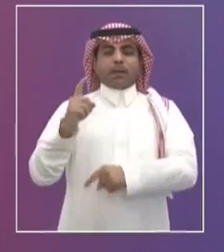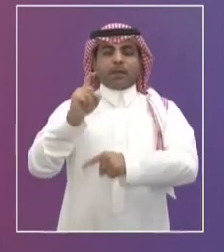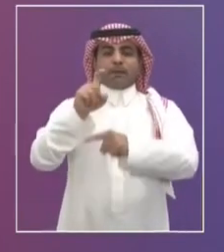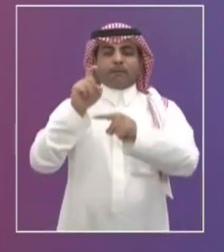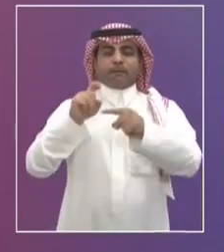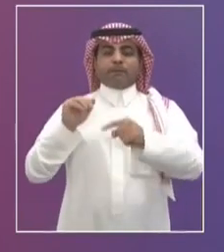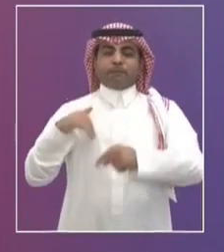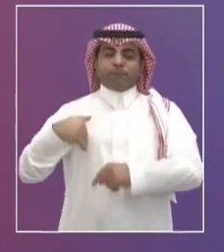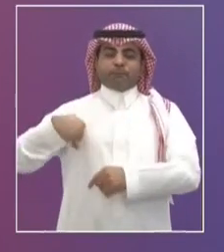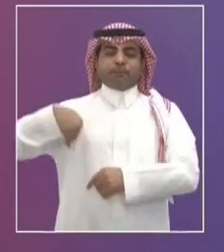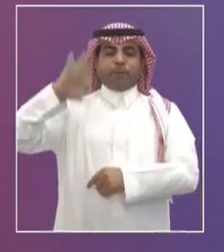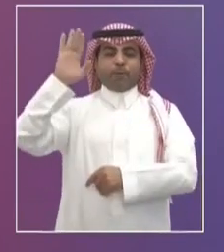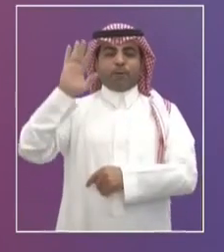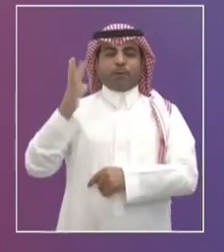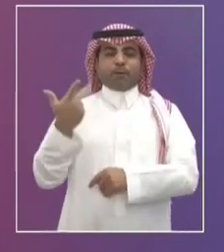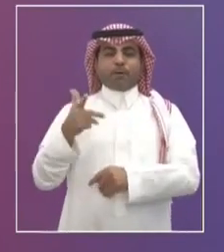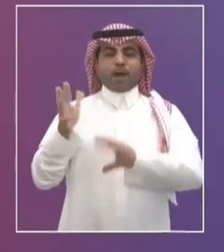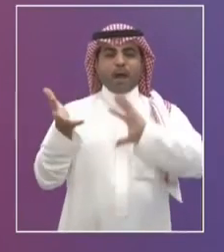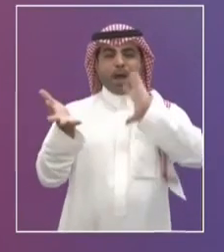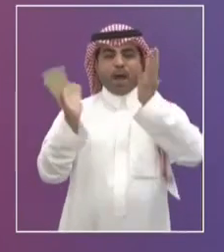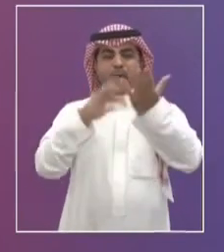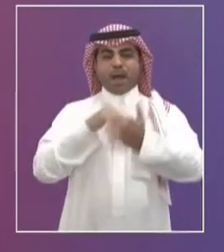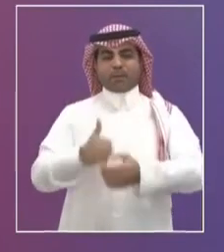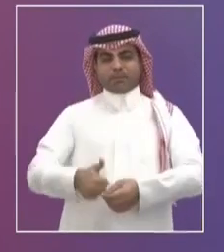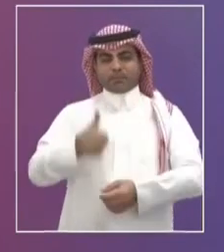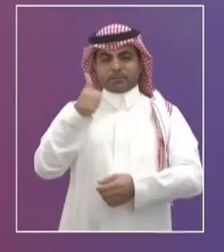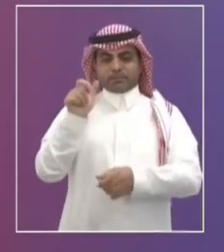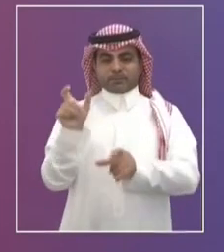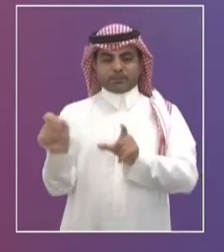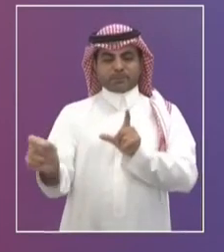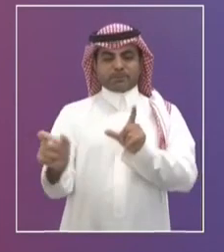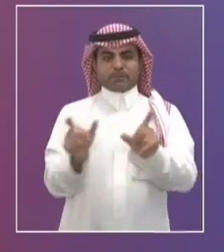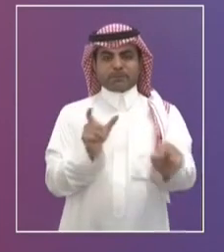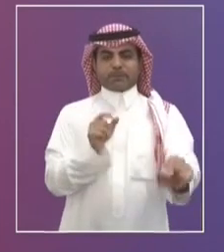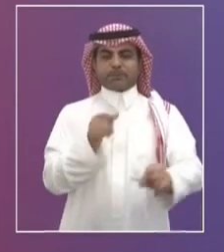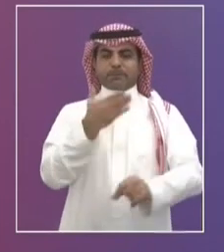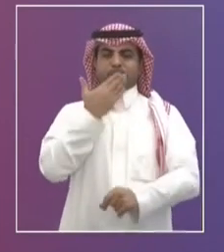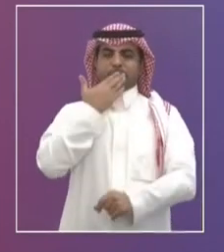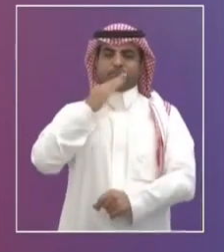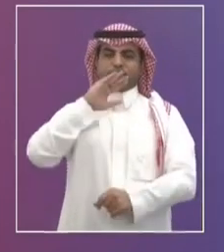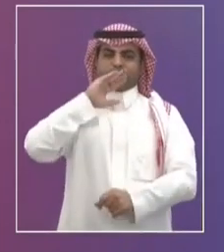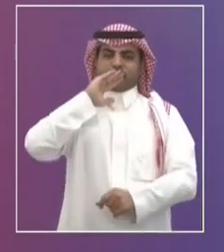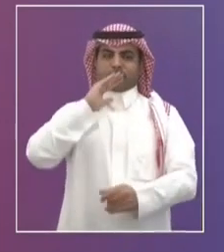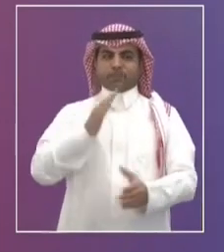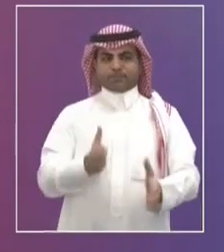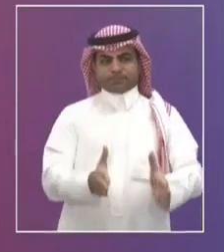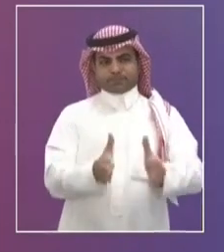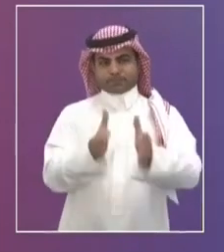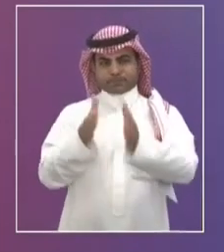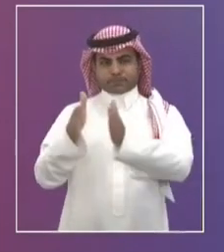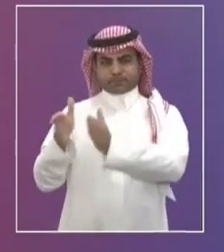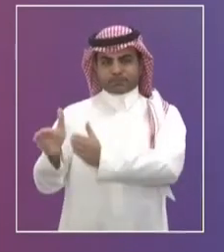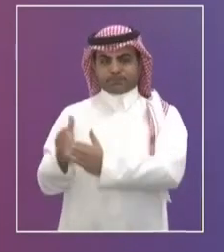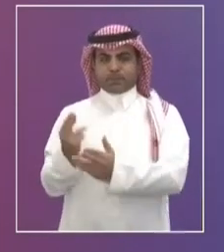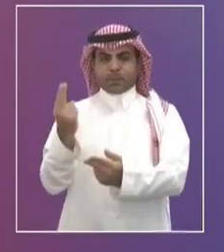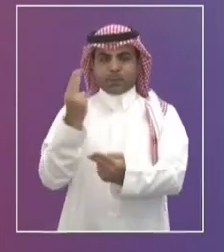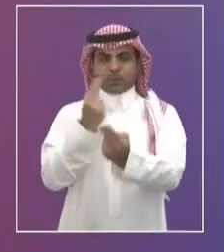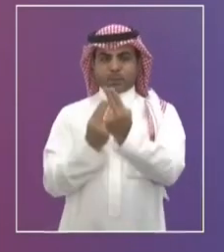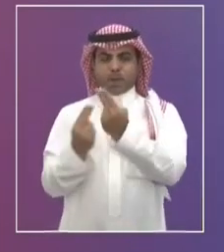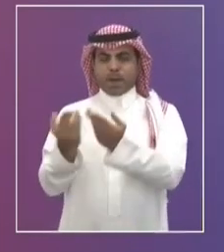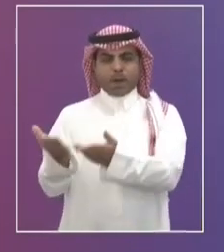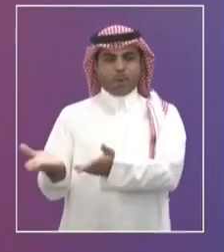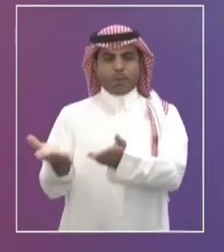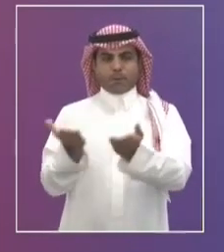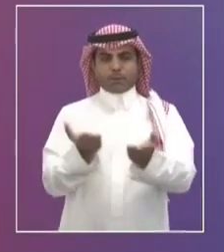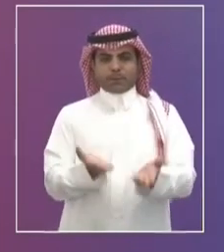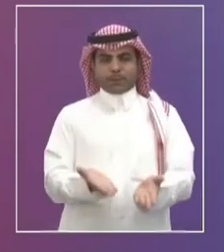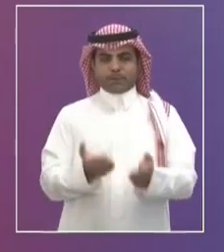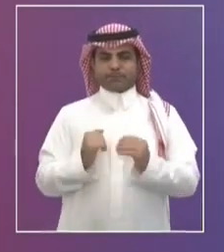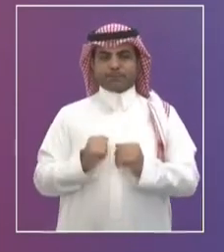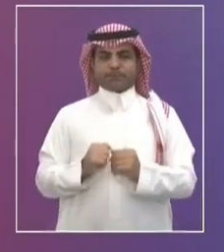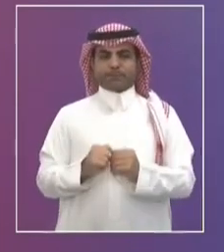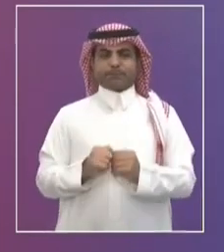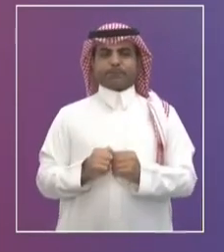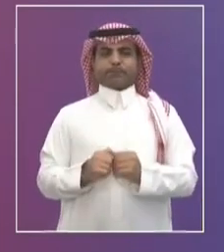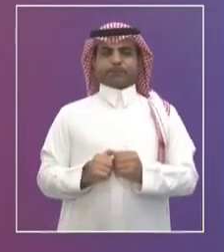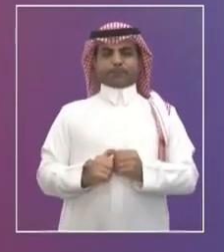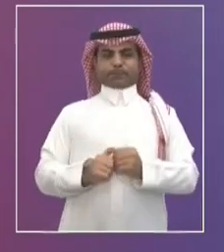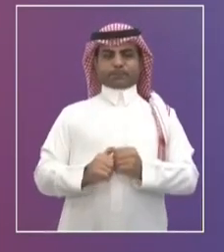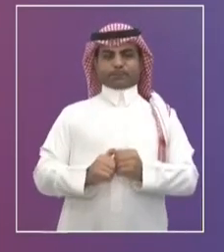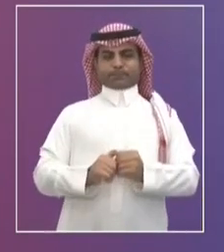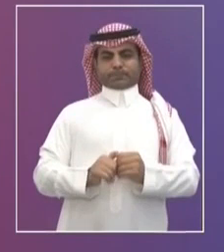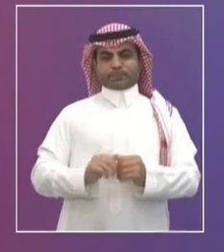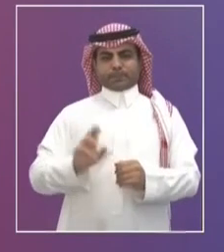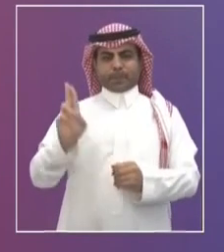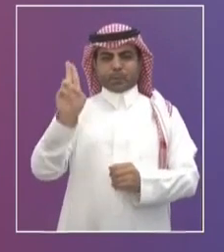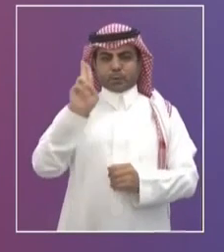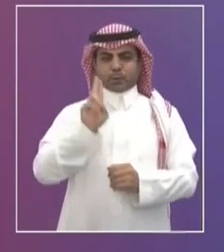المتوسط العالمي بقوة الاستكشاف ولله الحمد. بهذا نصل وإياكم إلى تلقي أسئلة الإخوة